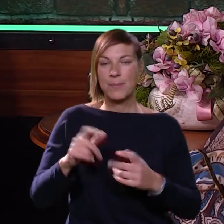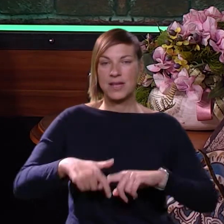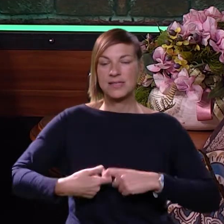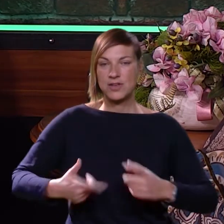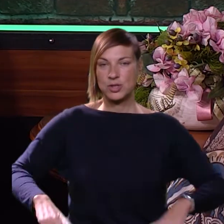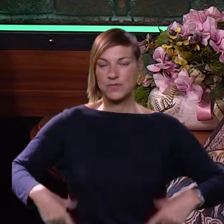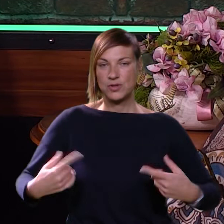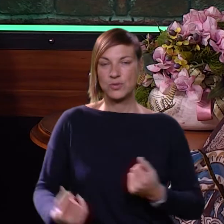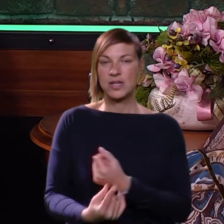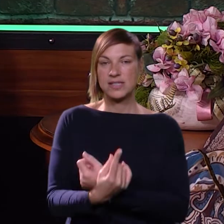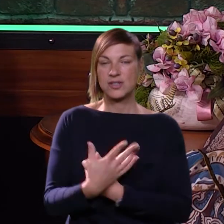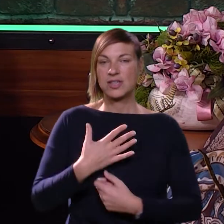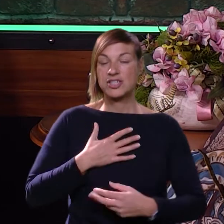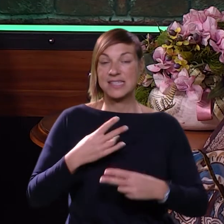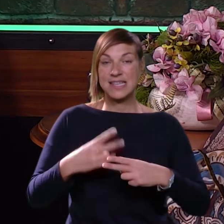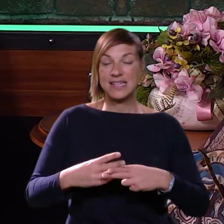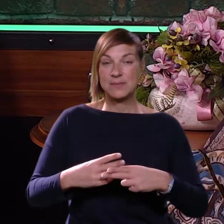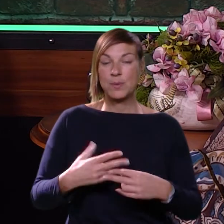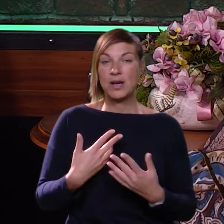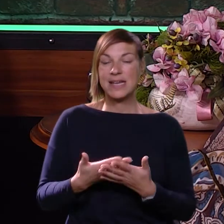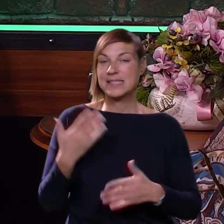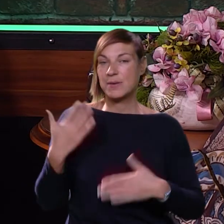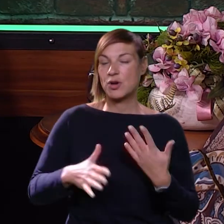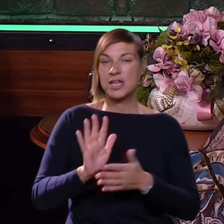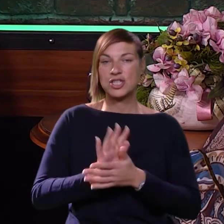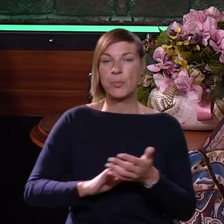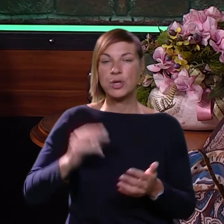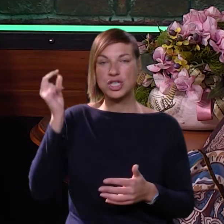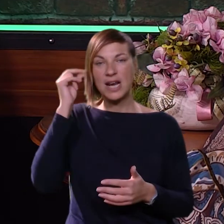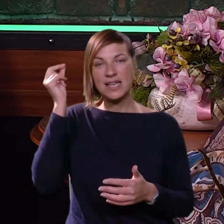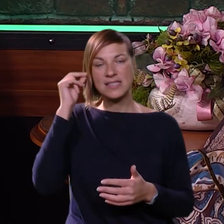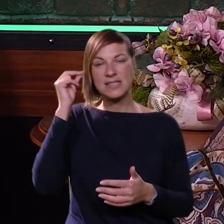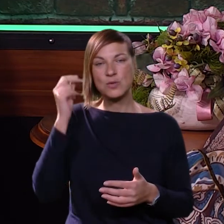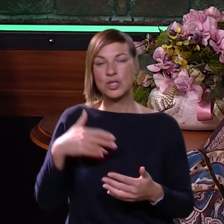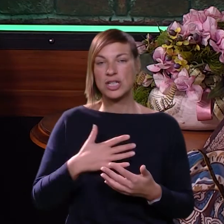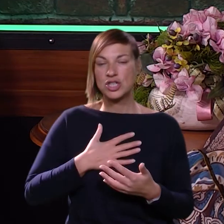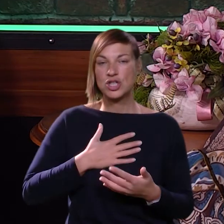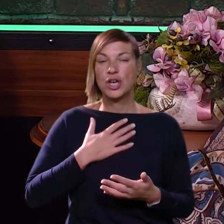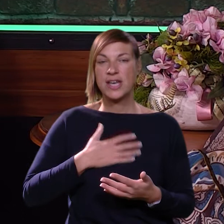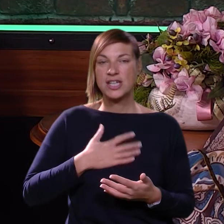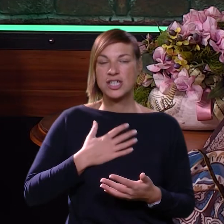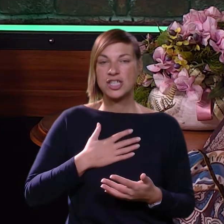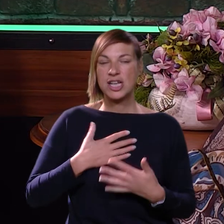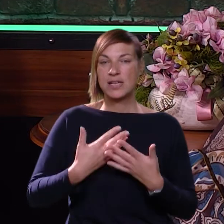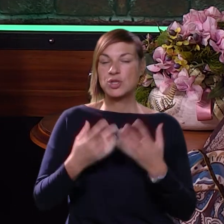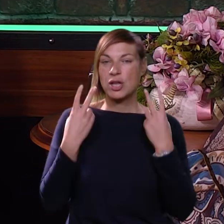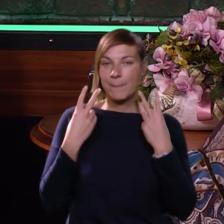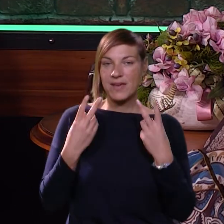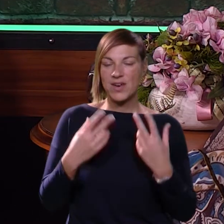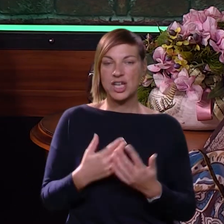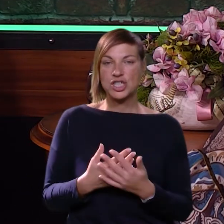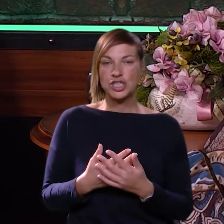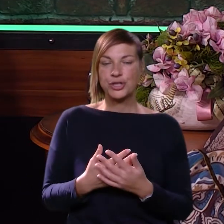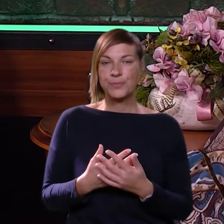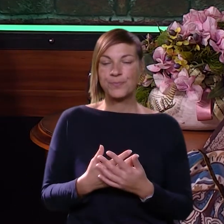stvar koja se meni u životu dogodila je ta što sam se razbolila. Zato što sam konačno počela slušati što ja želim, što mi je